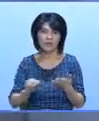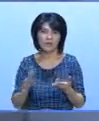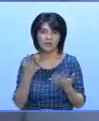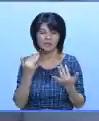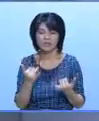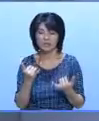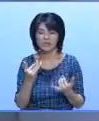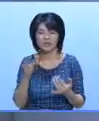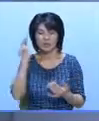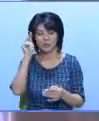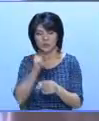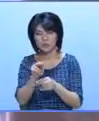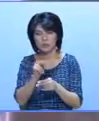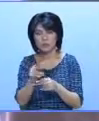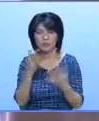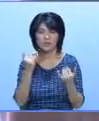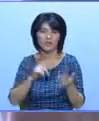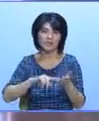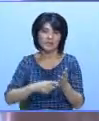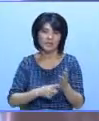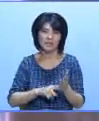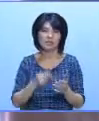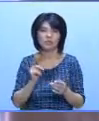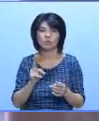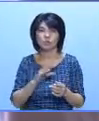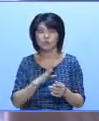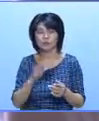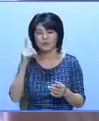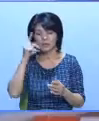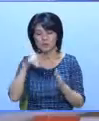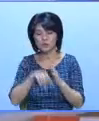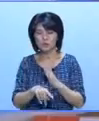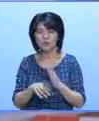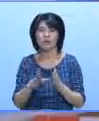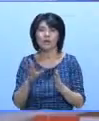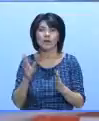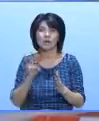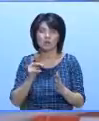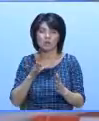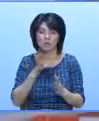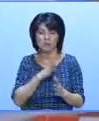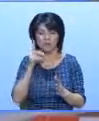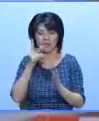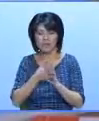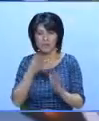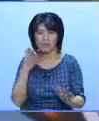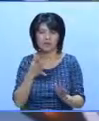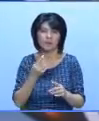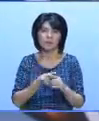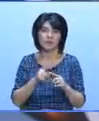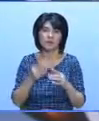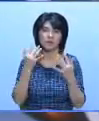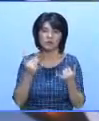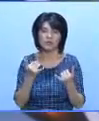талқылады. Негізгі мақсат осы салада қызмет атқарып жүрген ұстаздардың ұсынысын ортаға салу. Себебі жаңартылған білім беру маусымы ел өркендеуіне